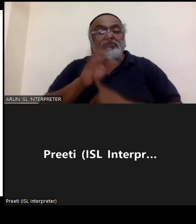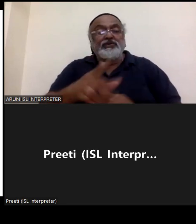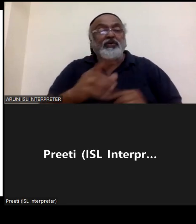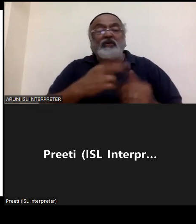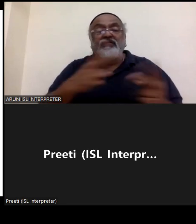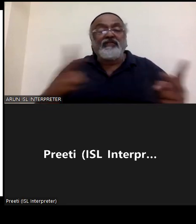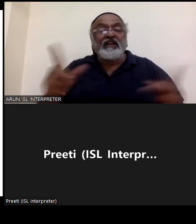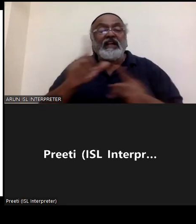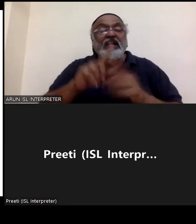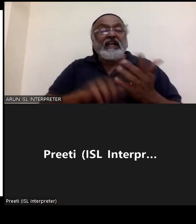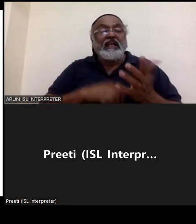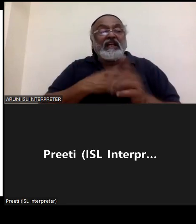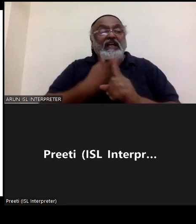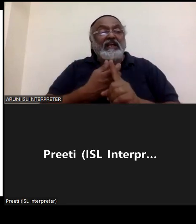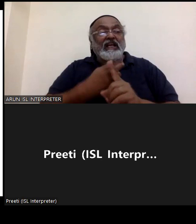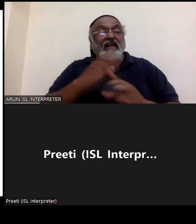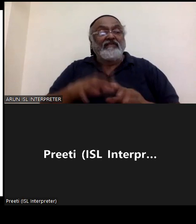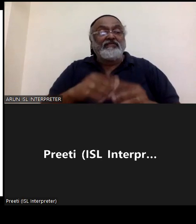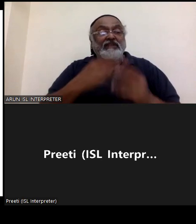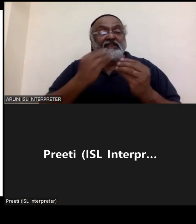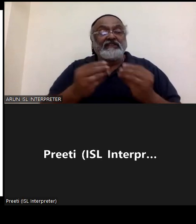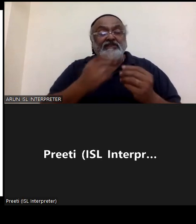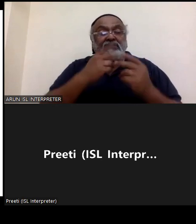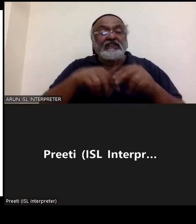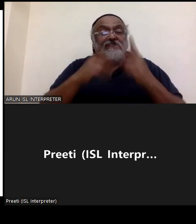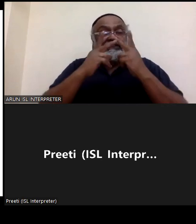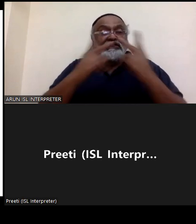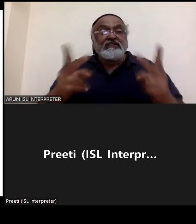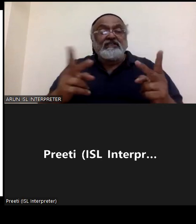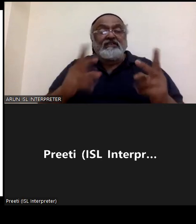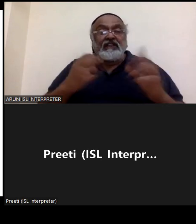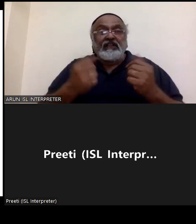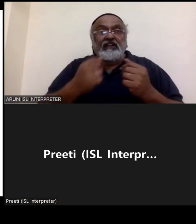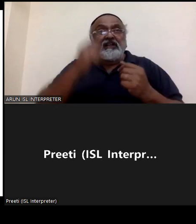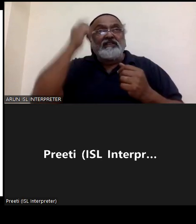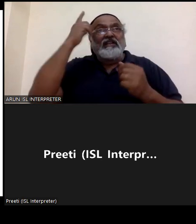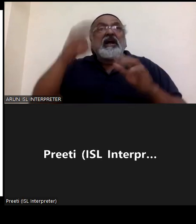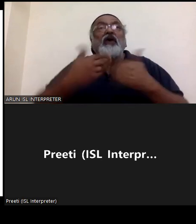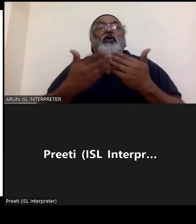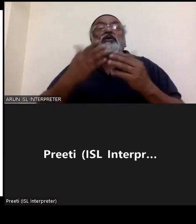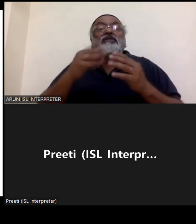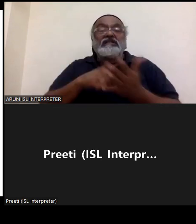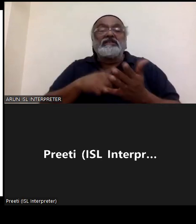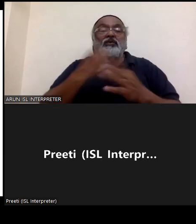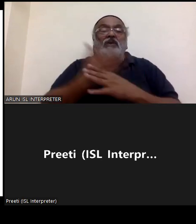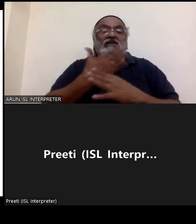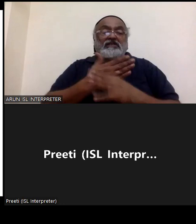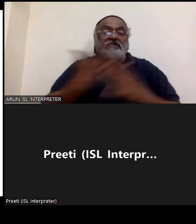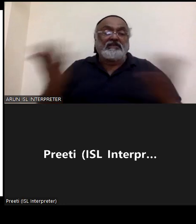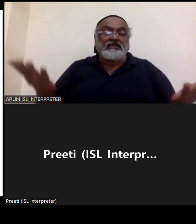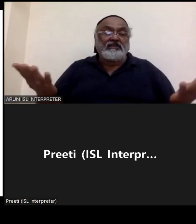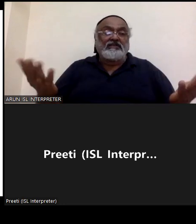can have a basic understanding of how this thing can work. Theek hai?